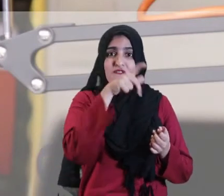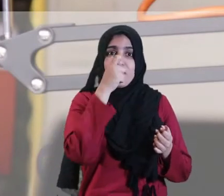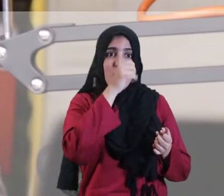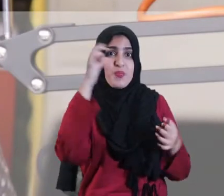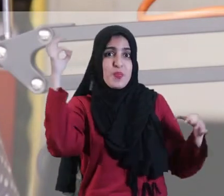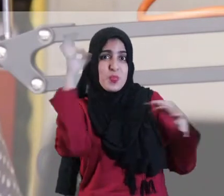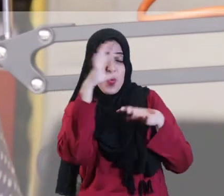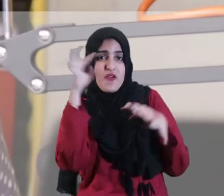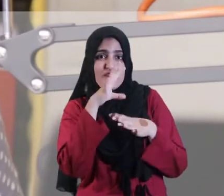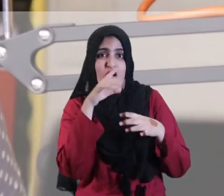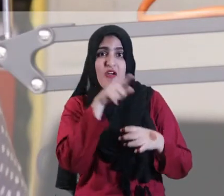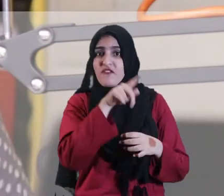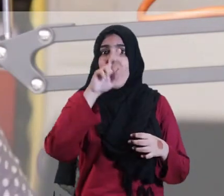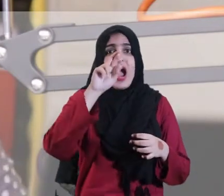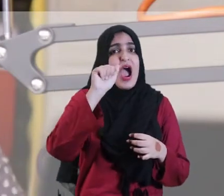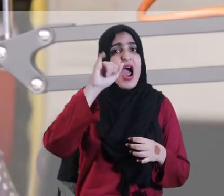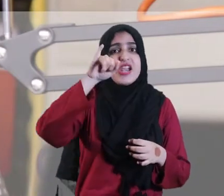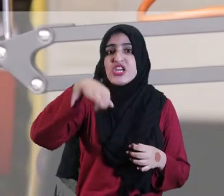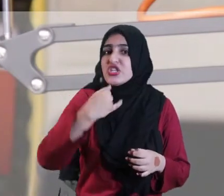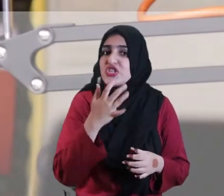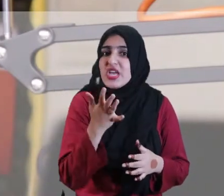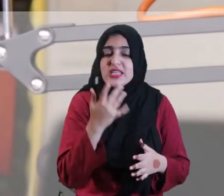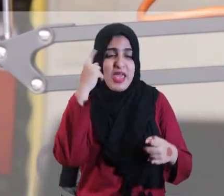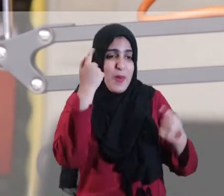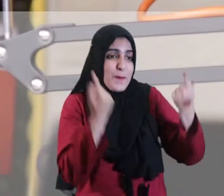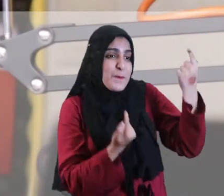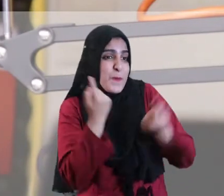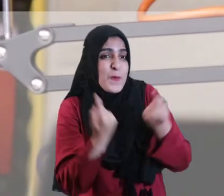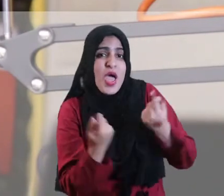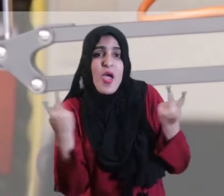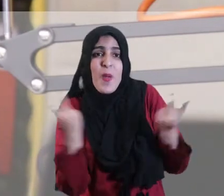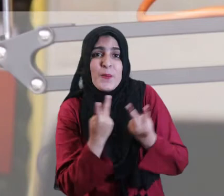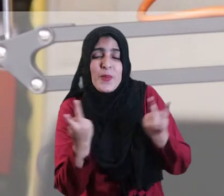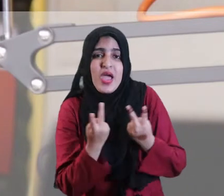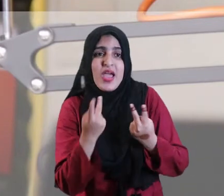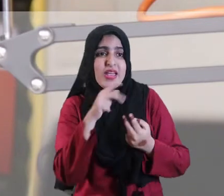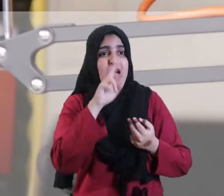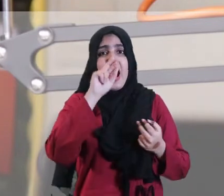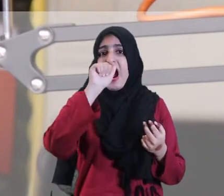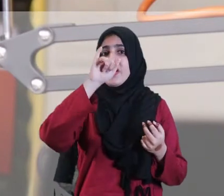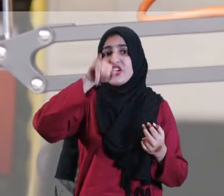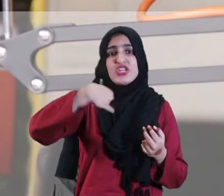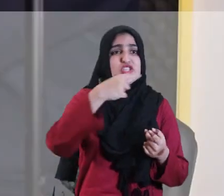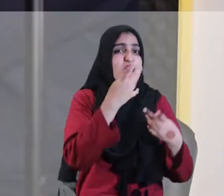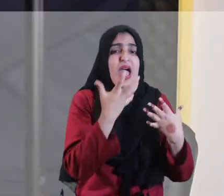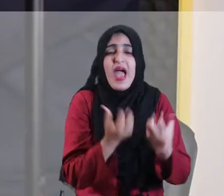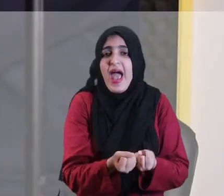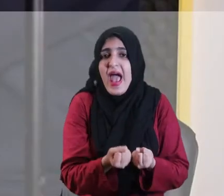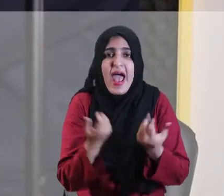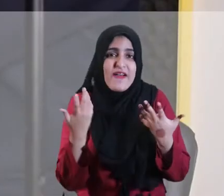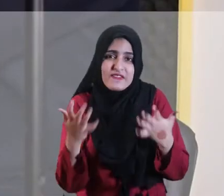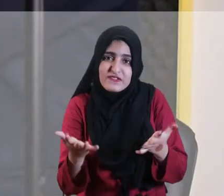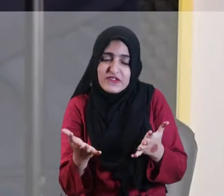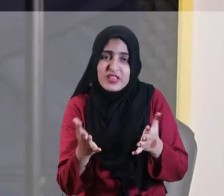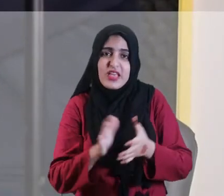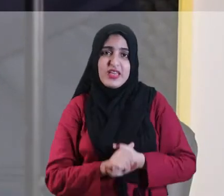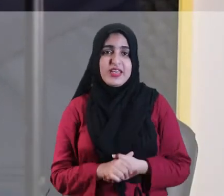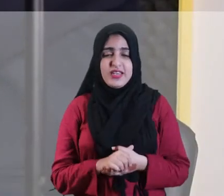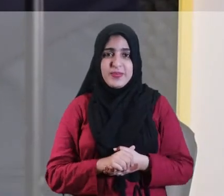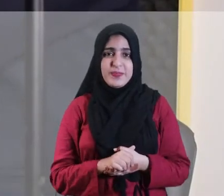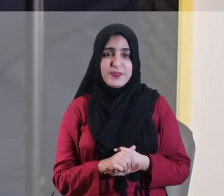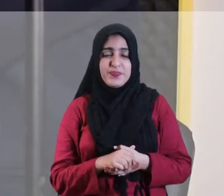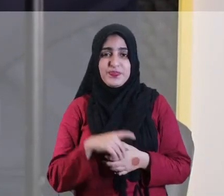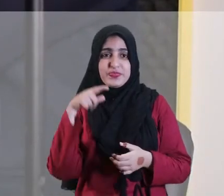कुछ क्षेत्रों में मेज़बान राज्य बिजनौर राज राज डिस्ट्रॉय इविल